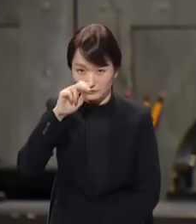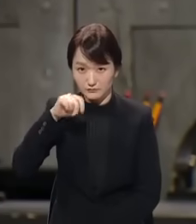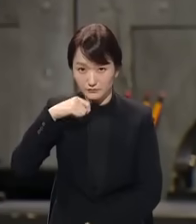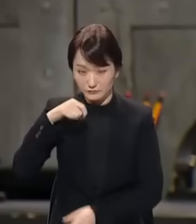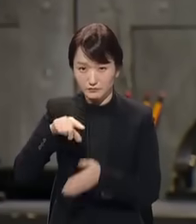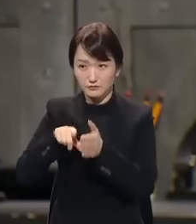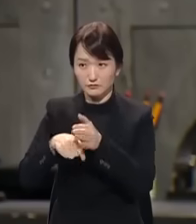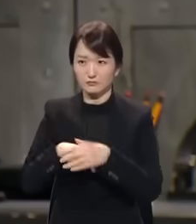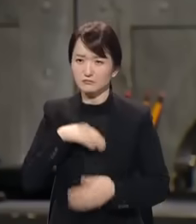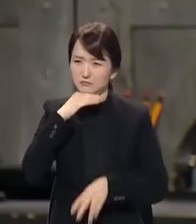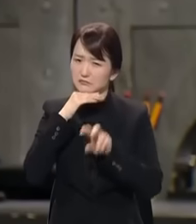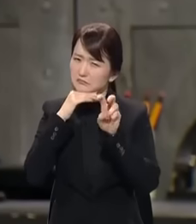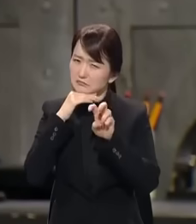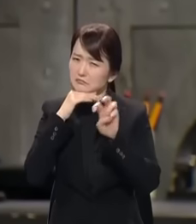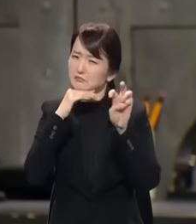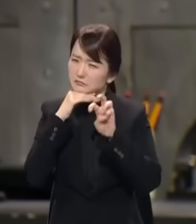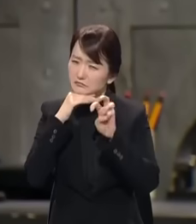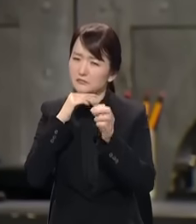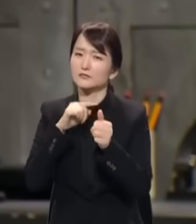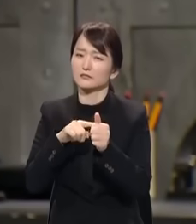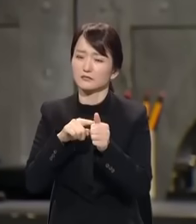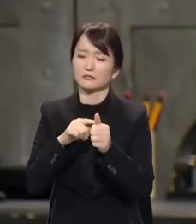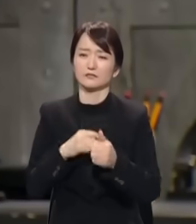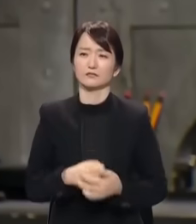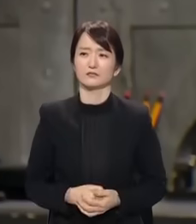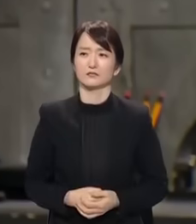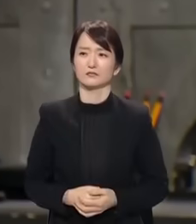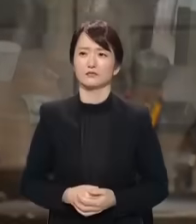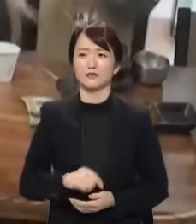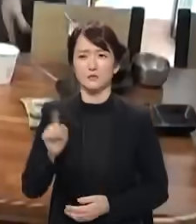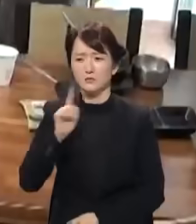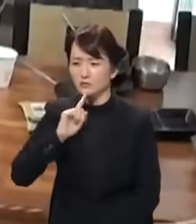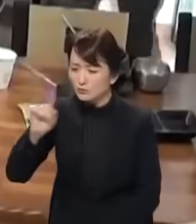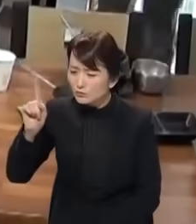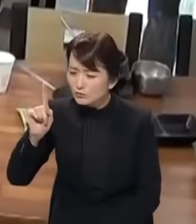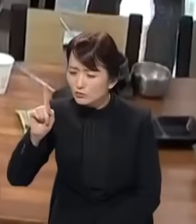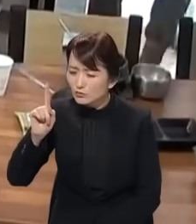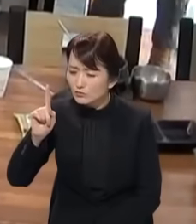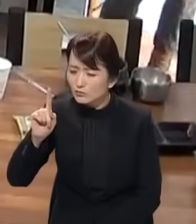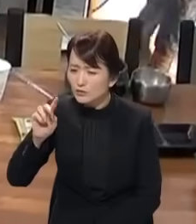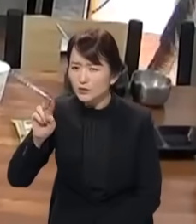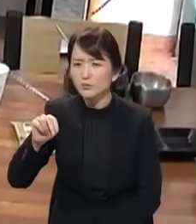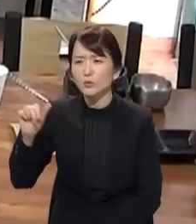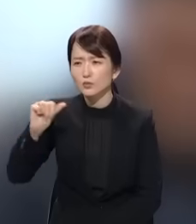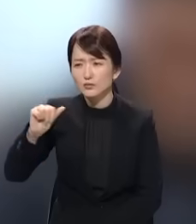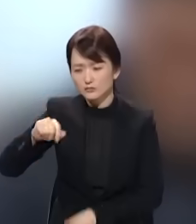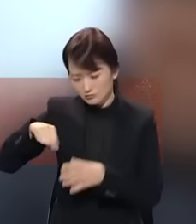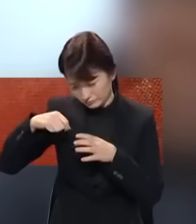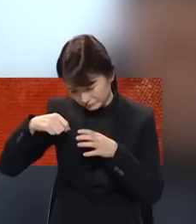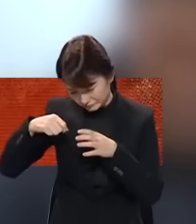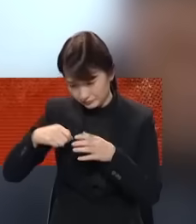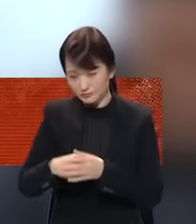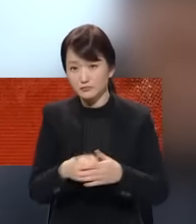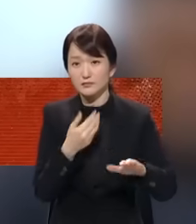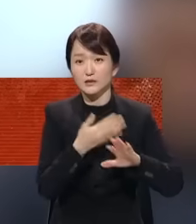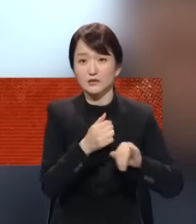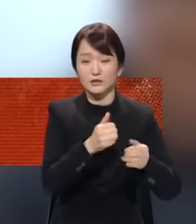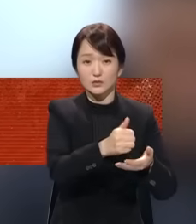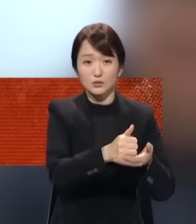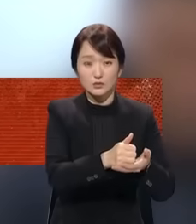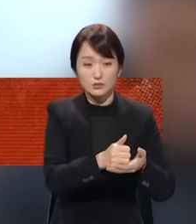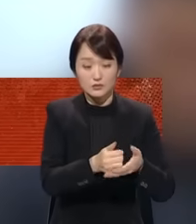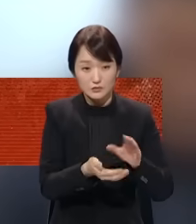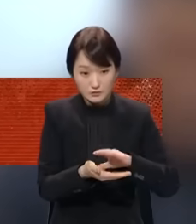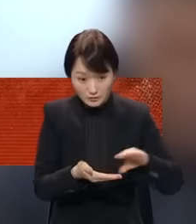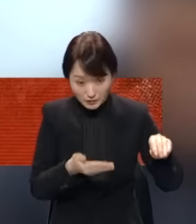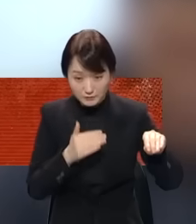아시겠지만 20대, 30대 정도로 보이는 젊은 남성인데 뭘 시켰는지 2만 5천 원어치나 먹었다고 합니다. 그리고 다른 손님들 다 갈 때까지